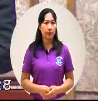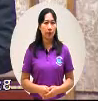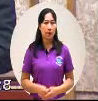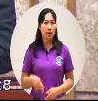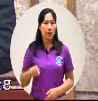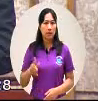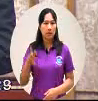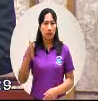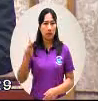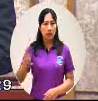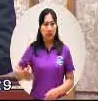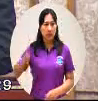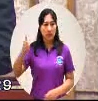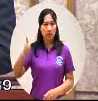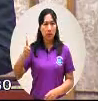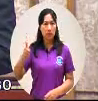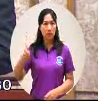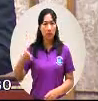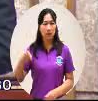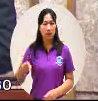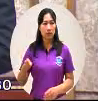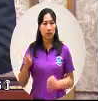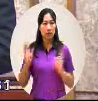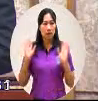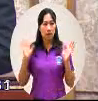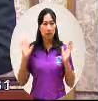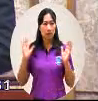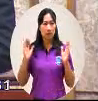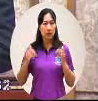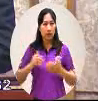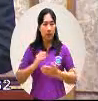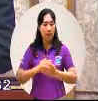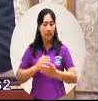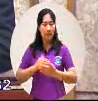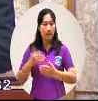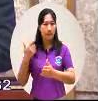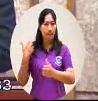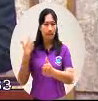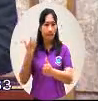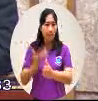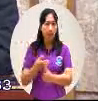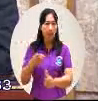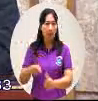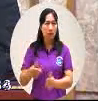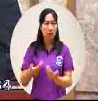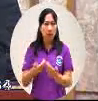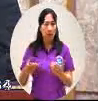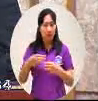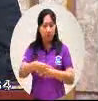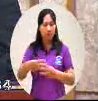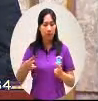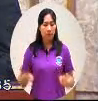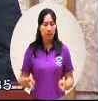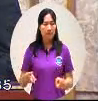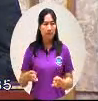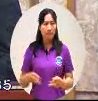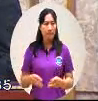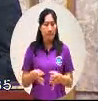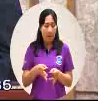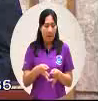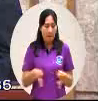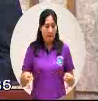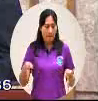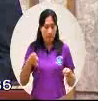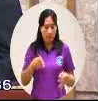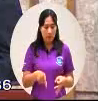的托儿所那么的分班的名册没有这一个，他是说这个地方目